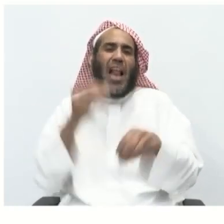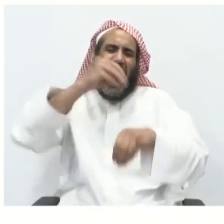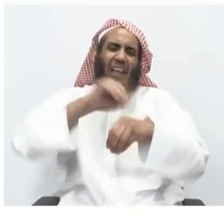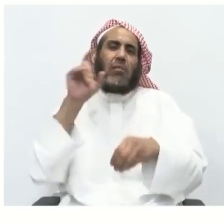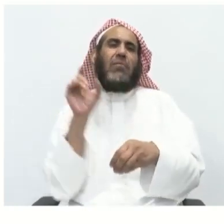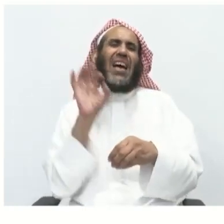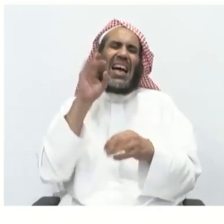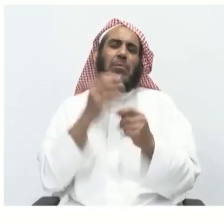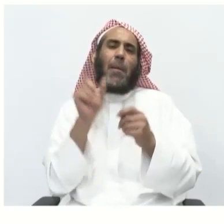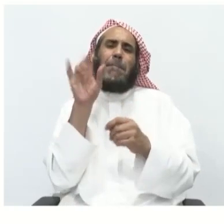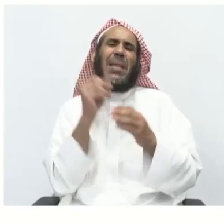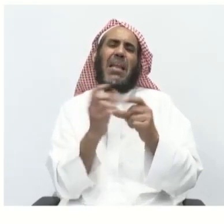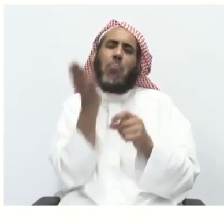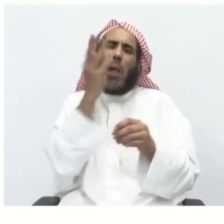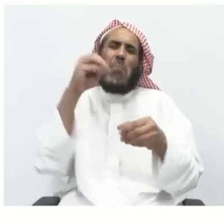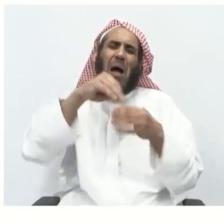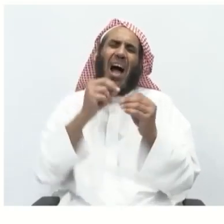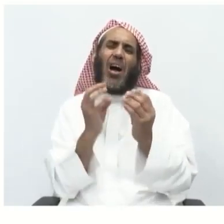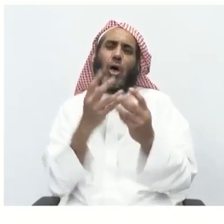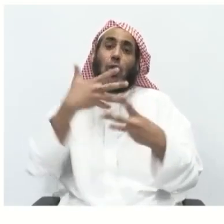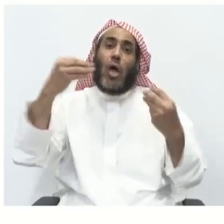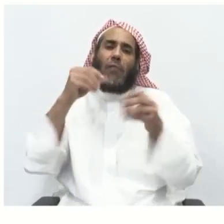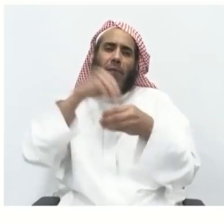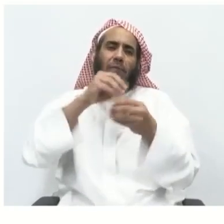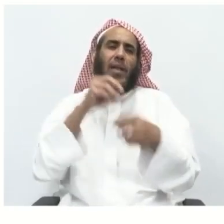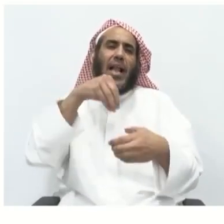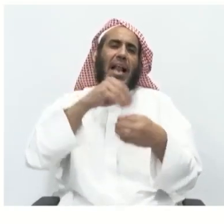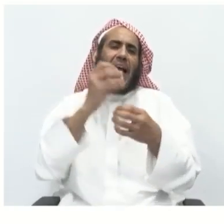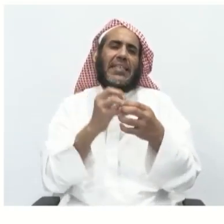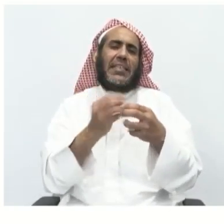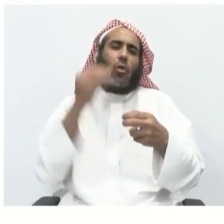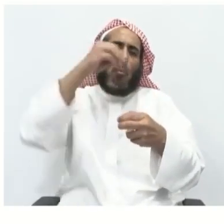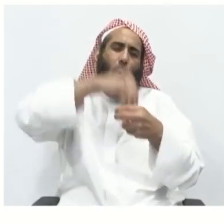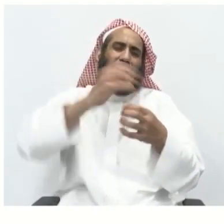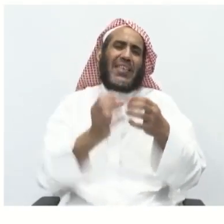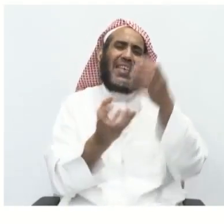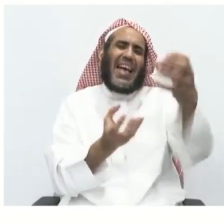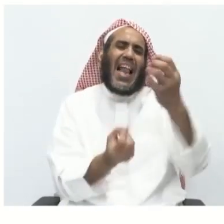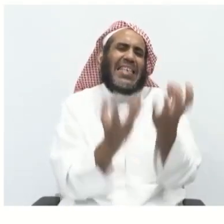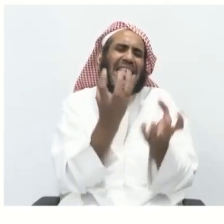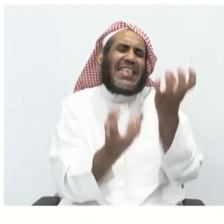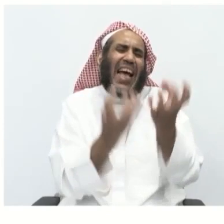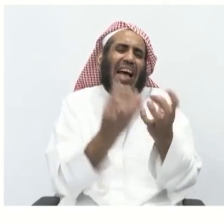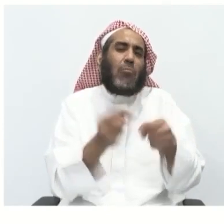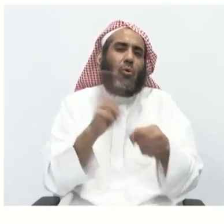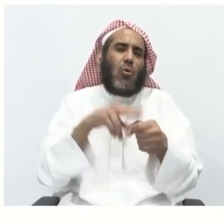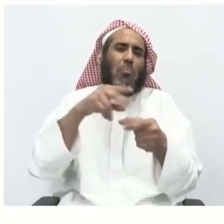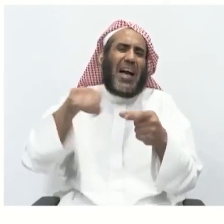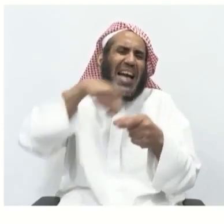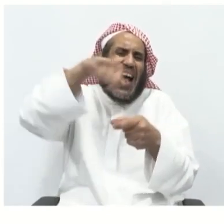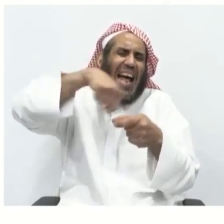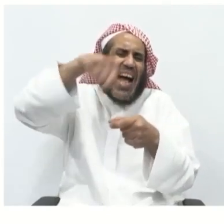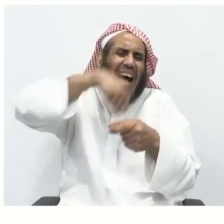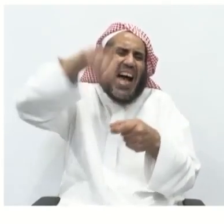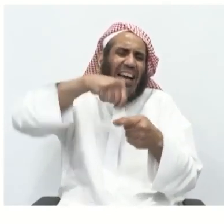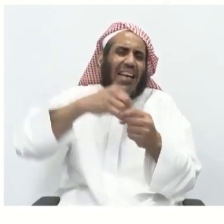ملي من الماء المقطر الى هذه الماده في الكاس ثم وضع الكاس على السخان ثم حرك المزيج